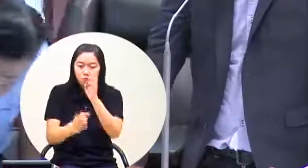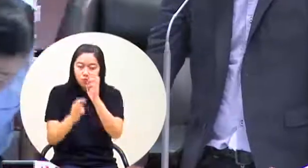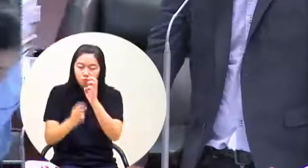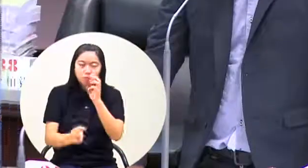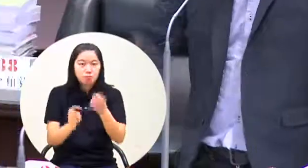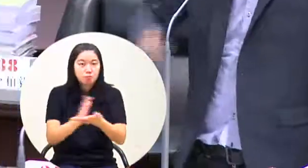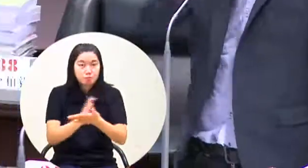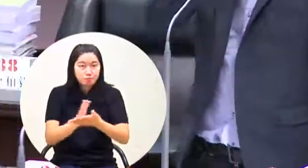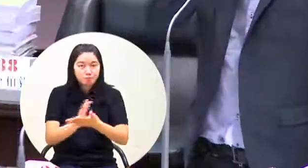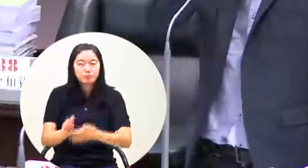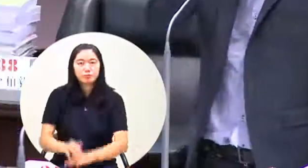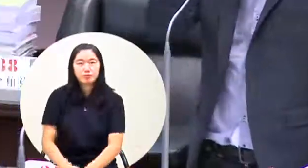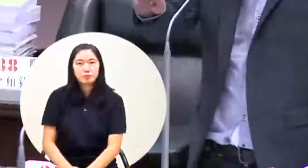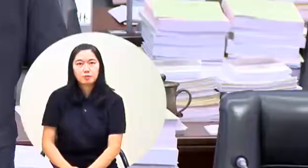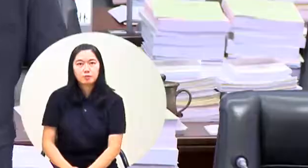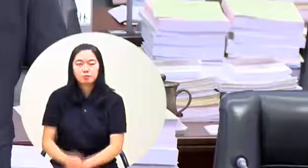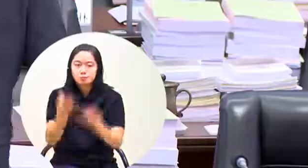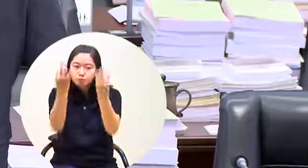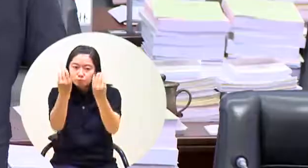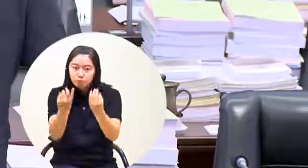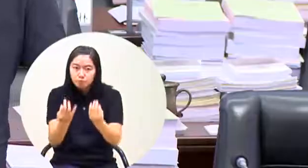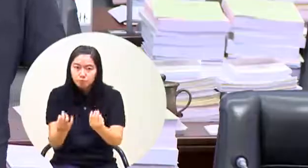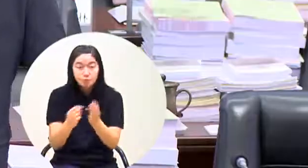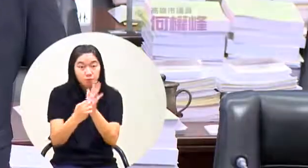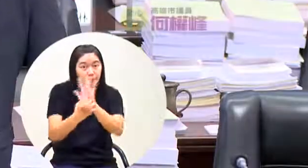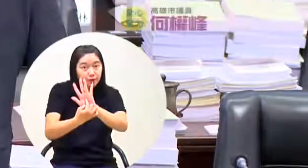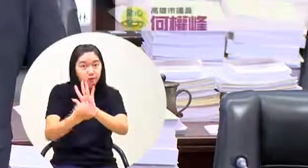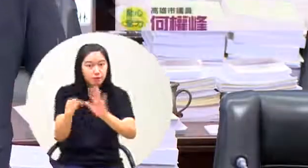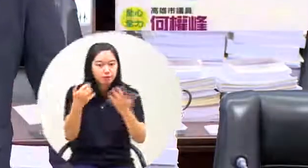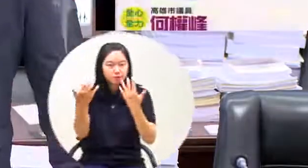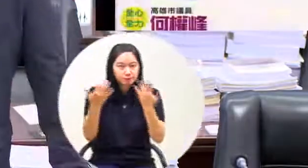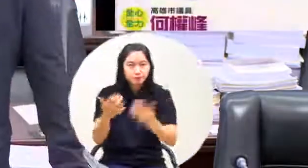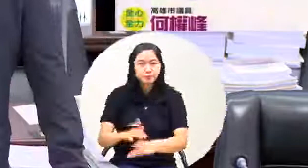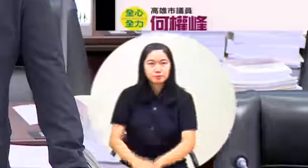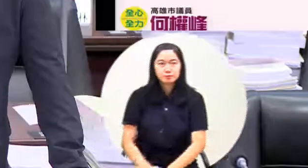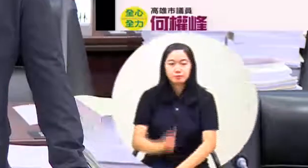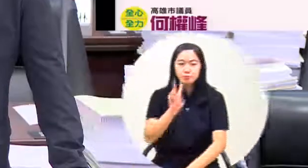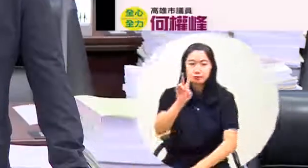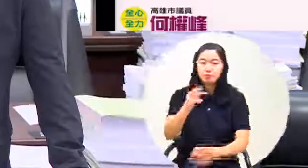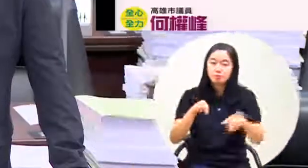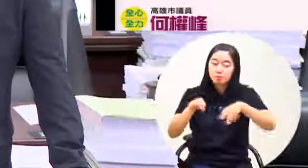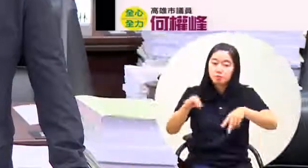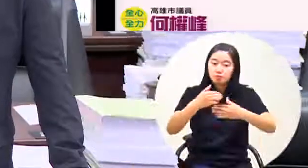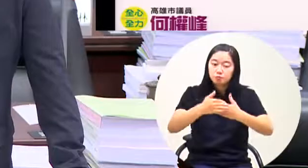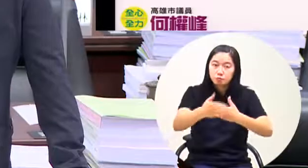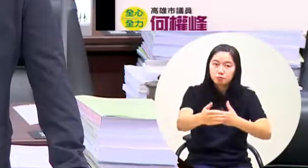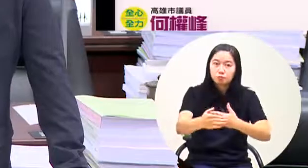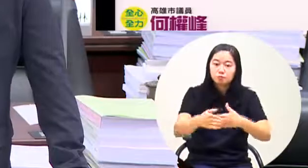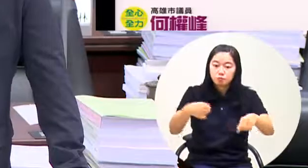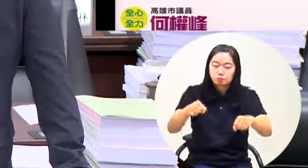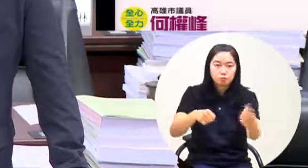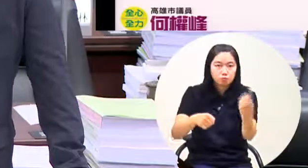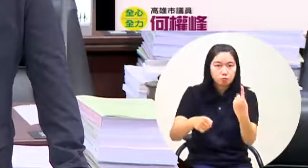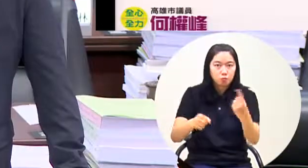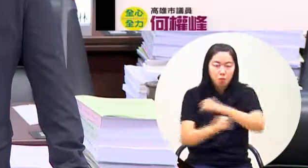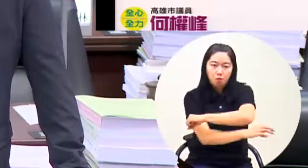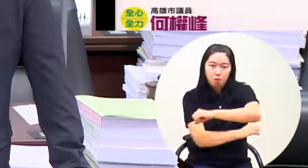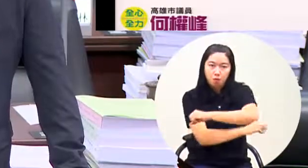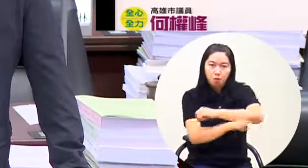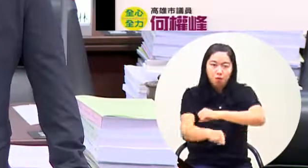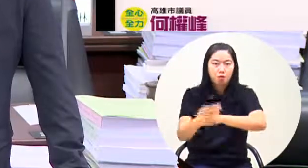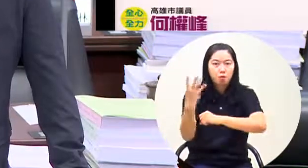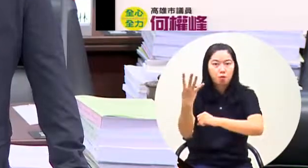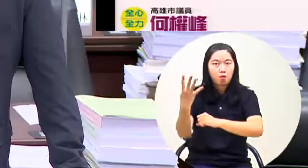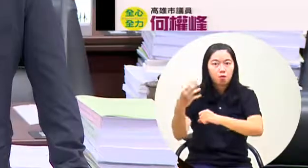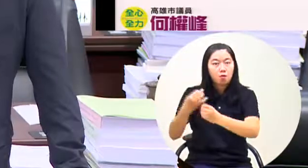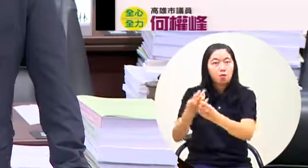根据很多的数据可以显示啦，二行程机车一台的排放污染量其实是四行程机车的好